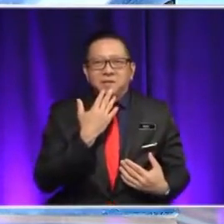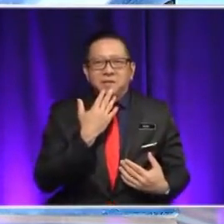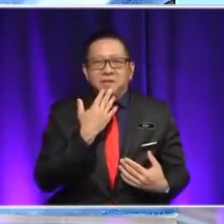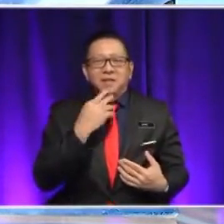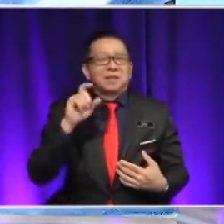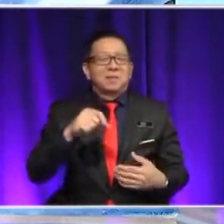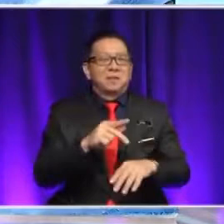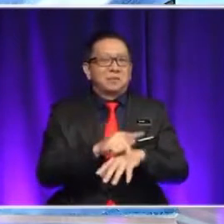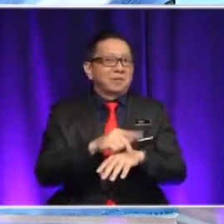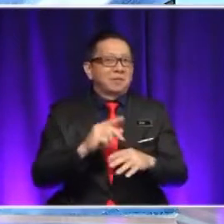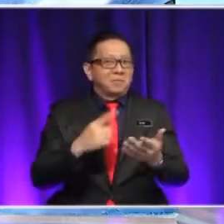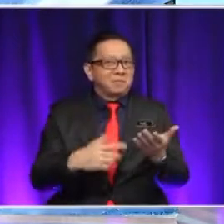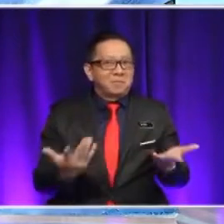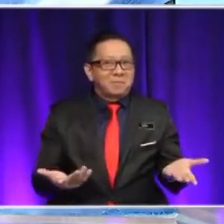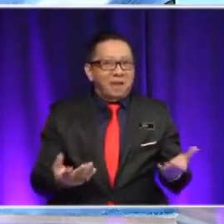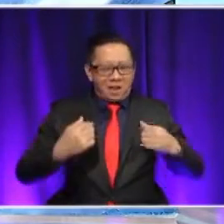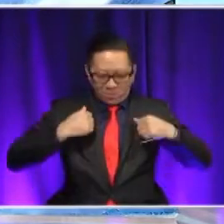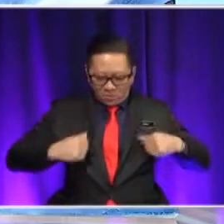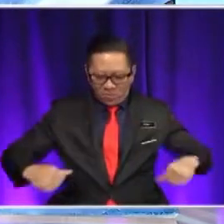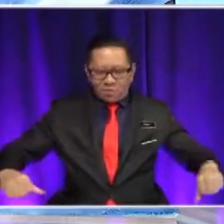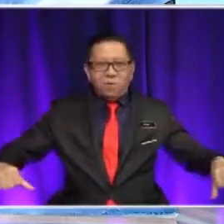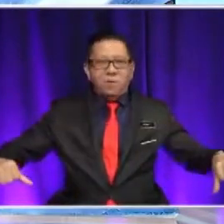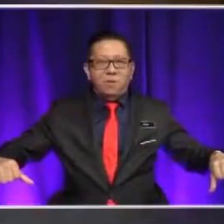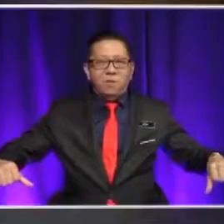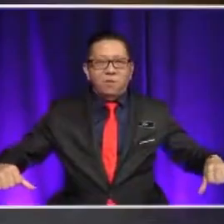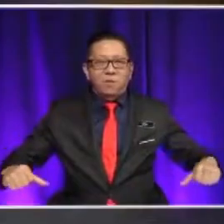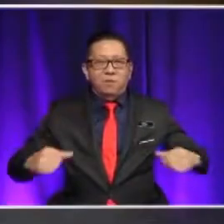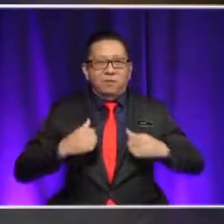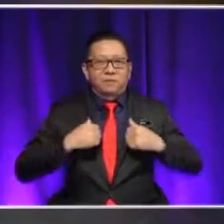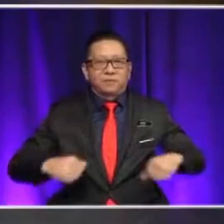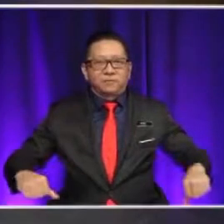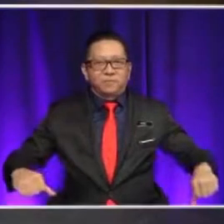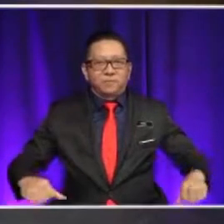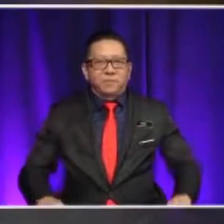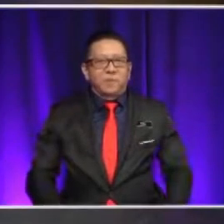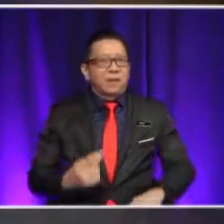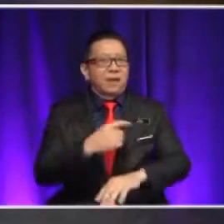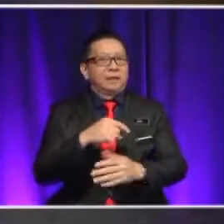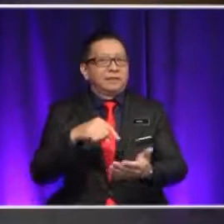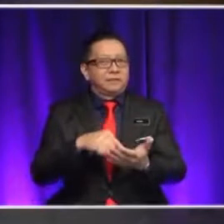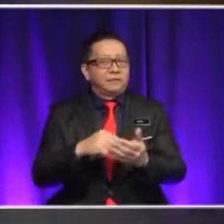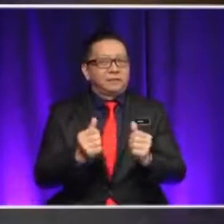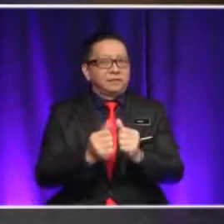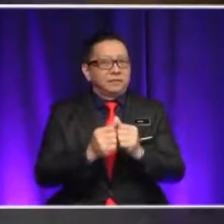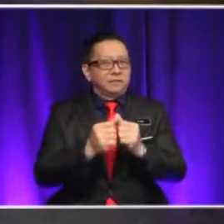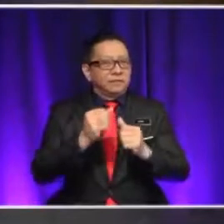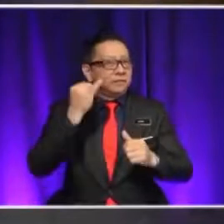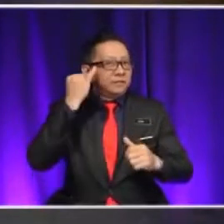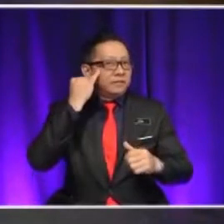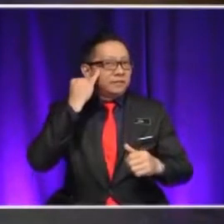KPU lainnya make-up pakai Evra Oke pakai tapi kalau matahari ini Cikgu dengan cek Divide